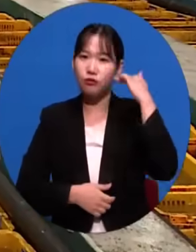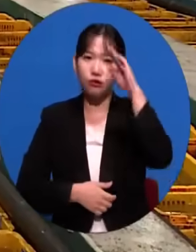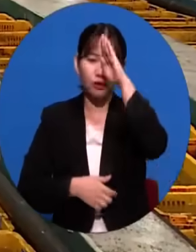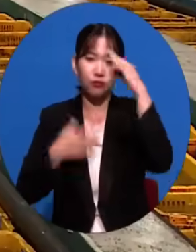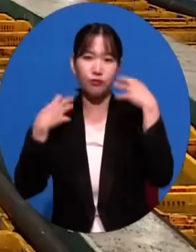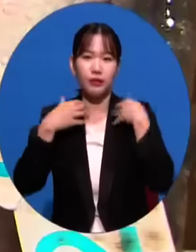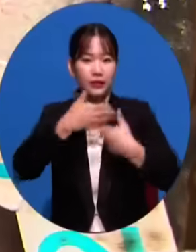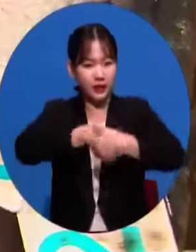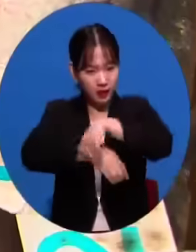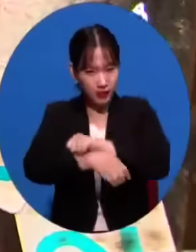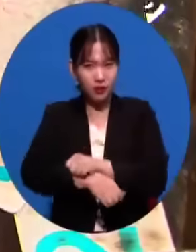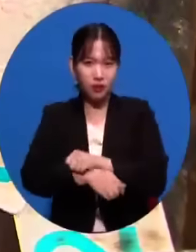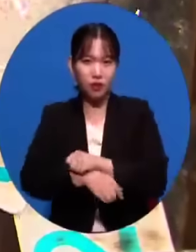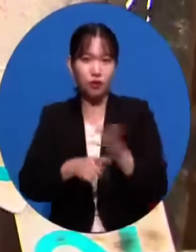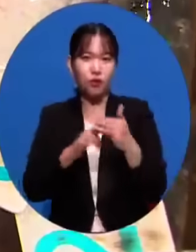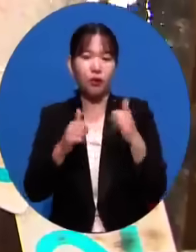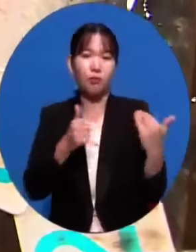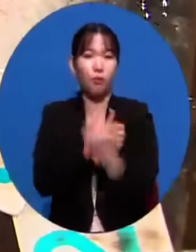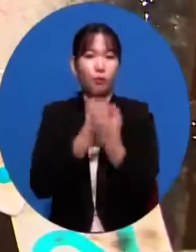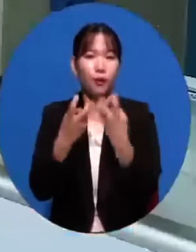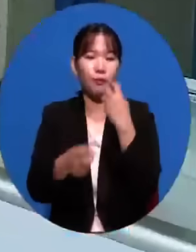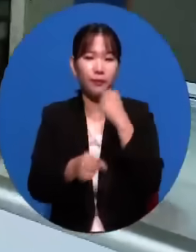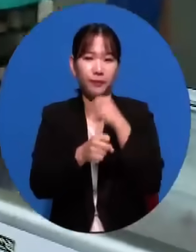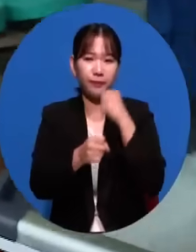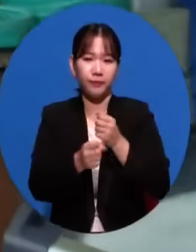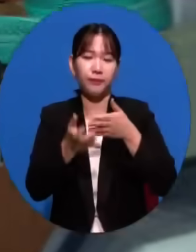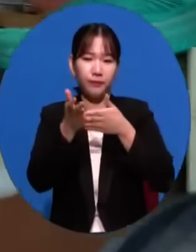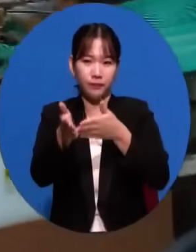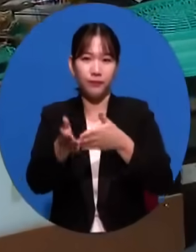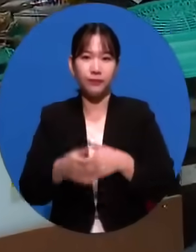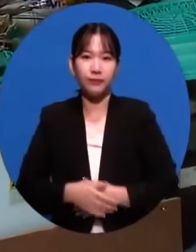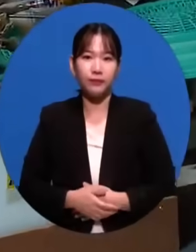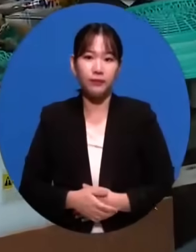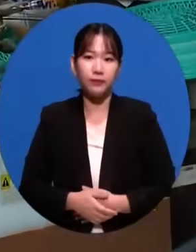적극적인 수산인 보호 대책을 요구했습니다. MBC 뉴스 김진선입니다.